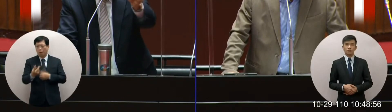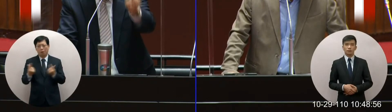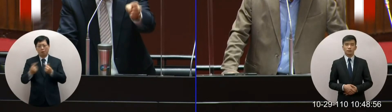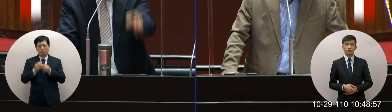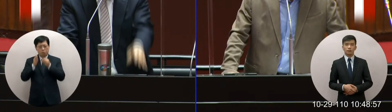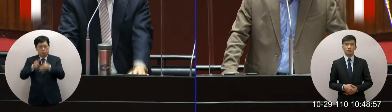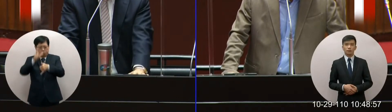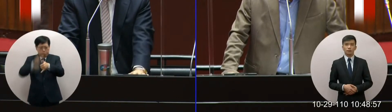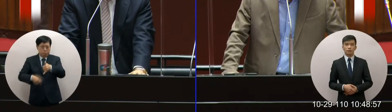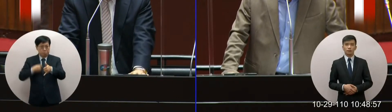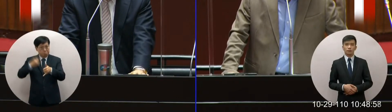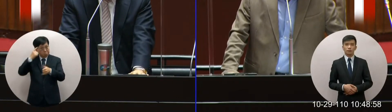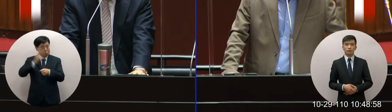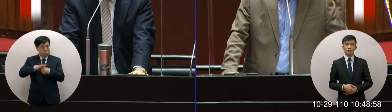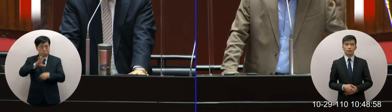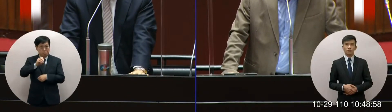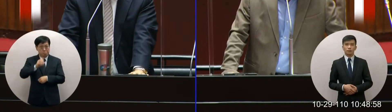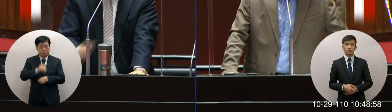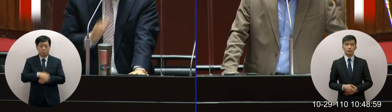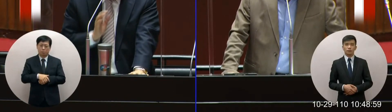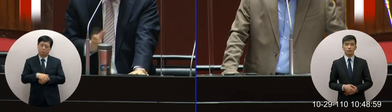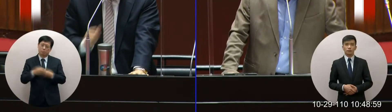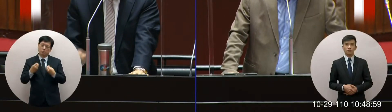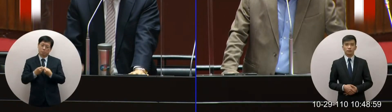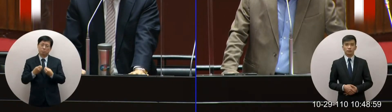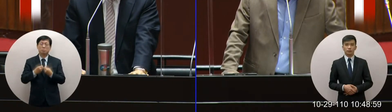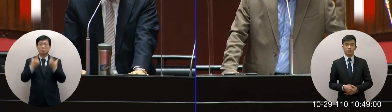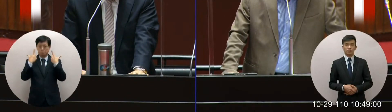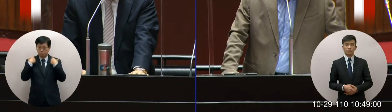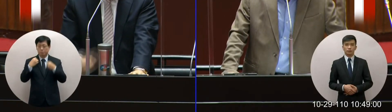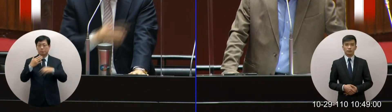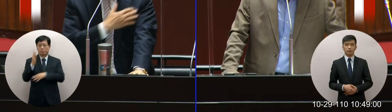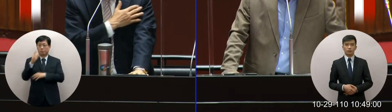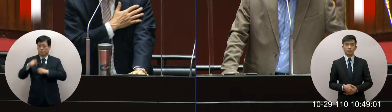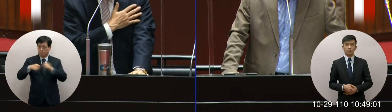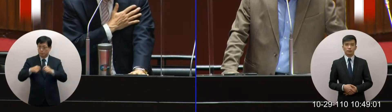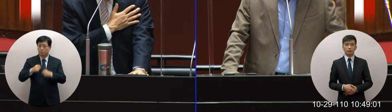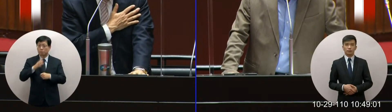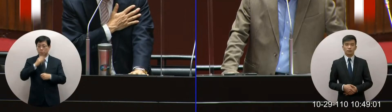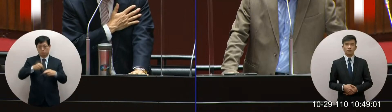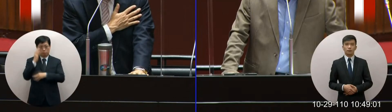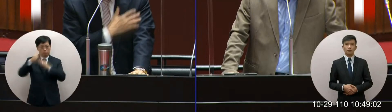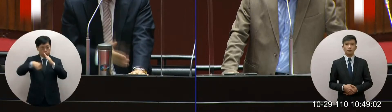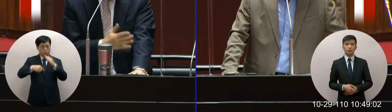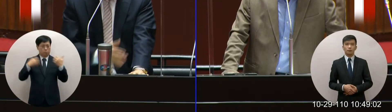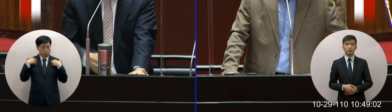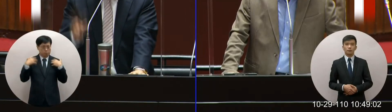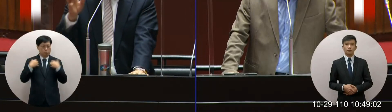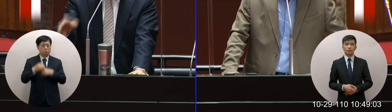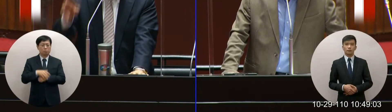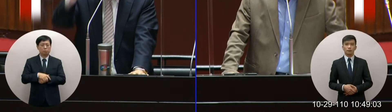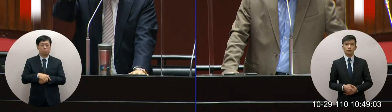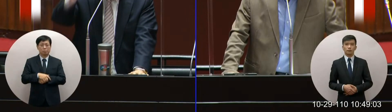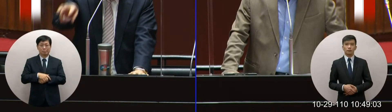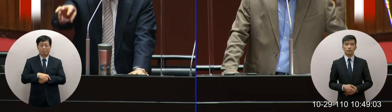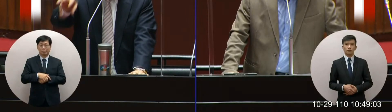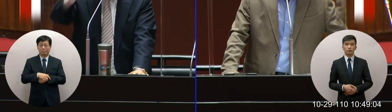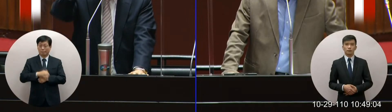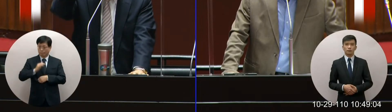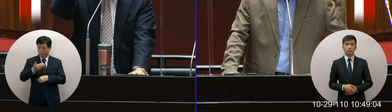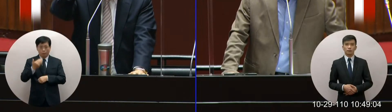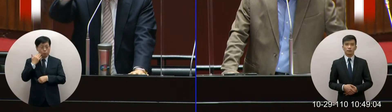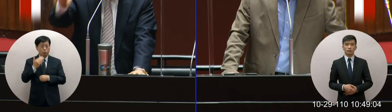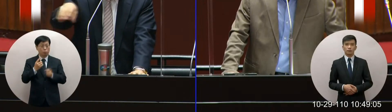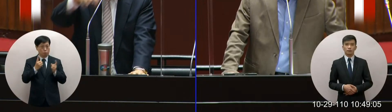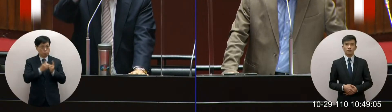对人满意不满意，当然政策上都是行政院执行，可是他把